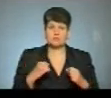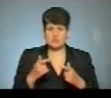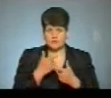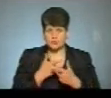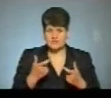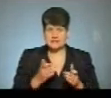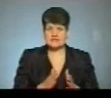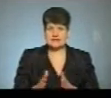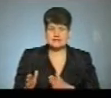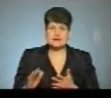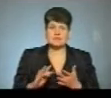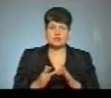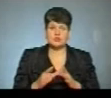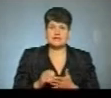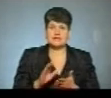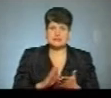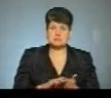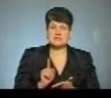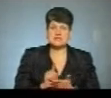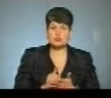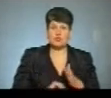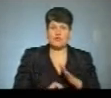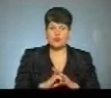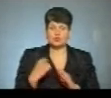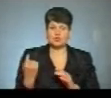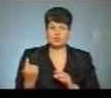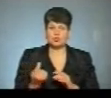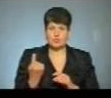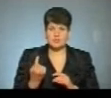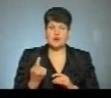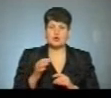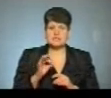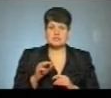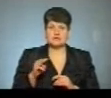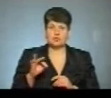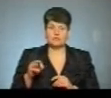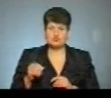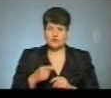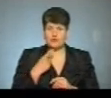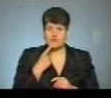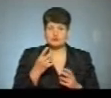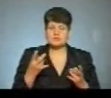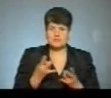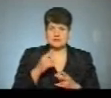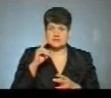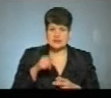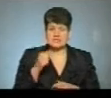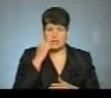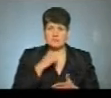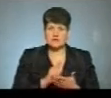інформаційних систем та електронних реєстрів Пенсійного фонду області Олександр Томчук розповідає, що варто знати пенсіонерам при